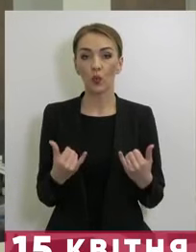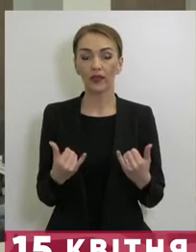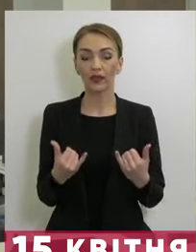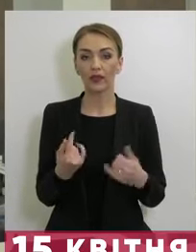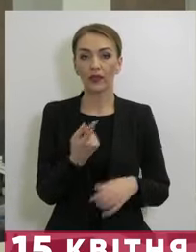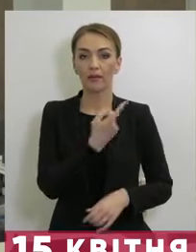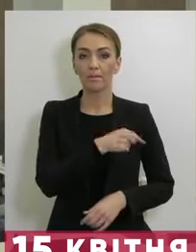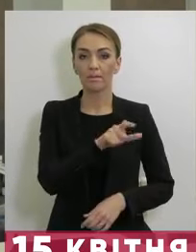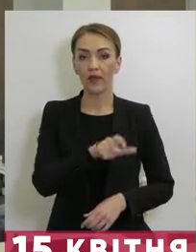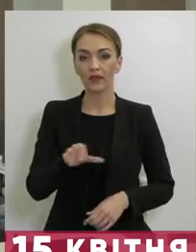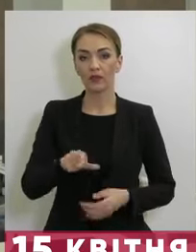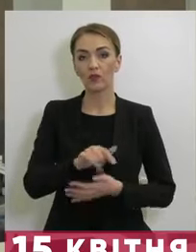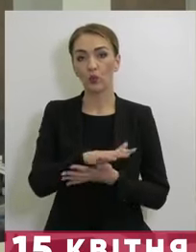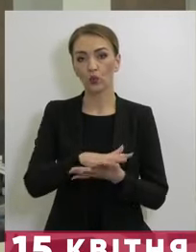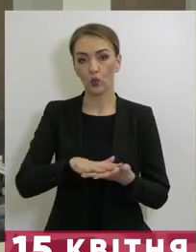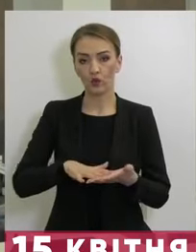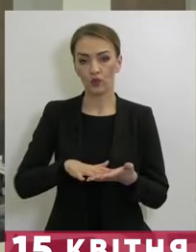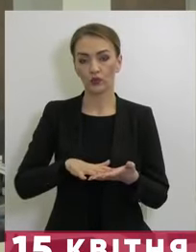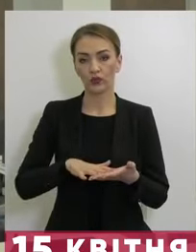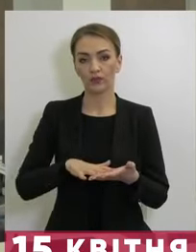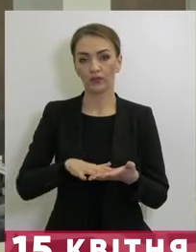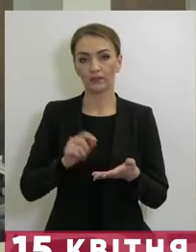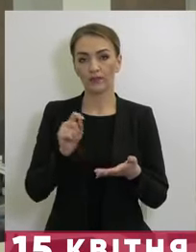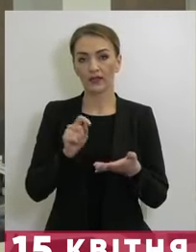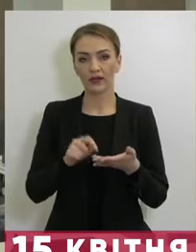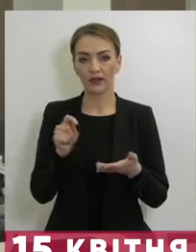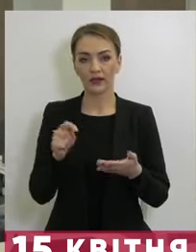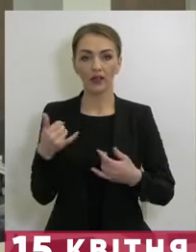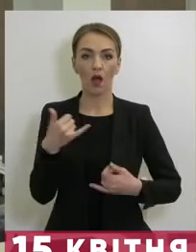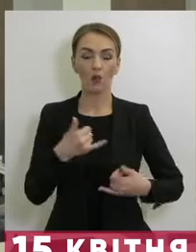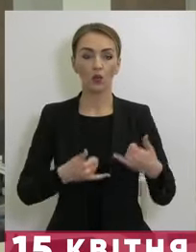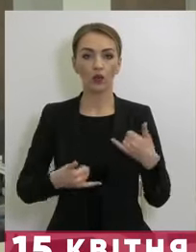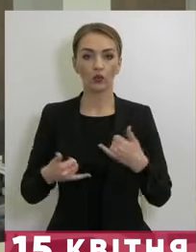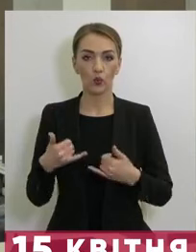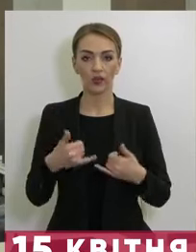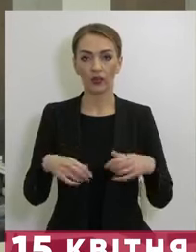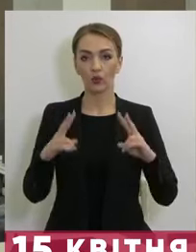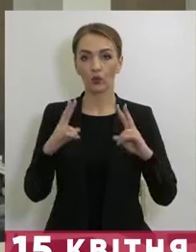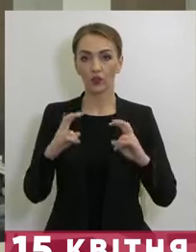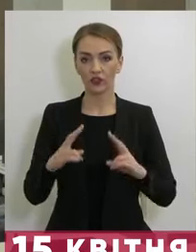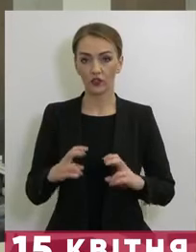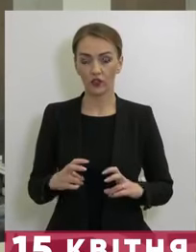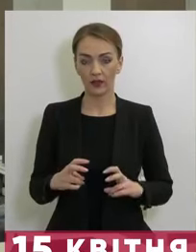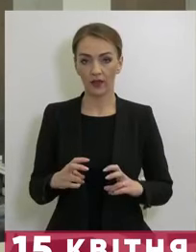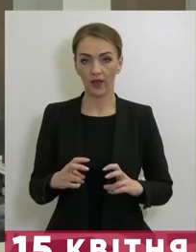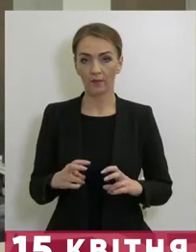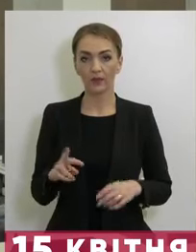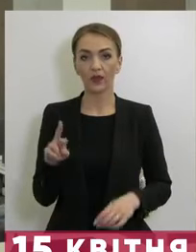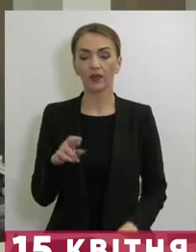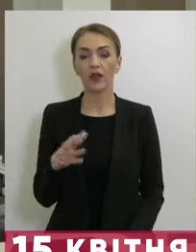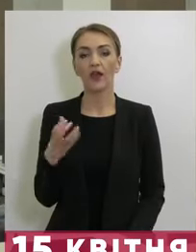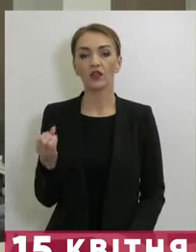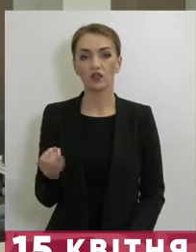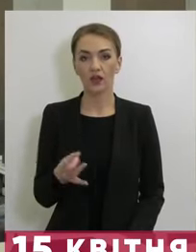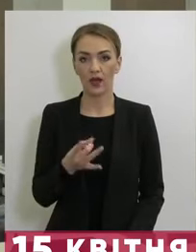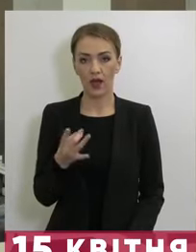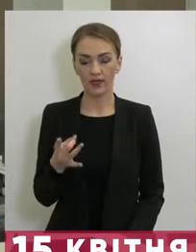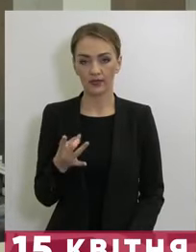медики продовжують брати зразки та лабораторні дослідження. Я ще